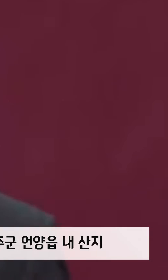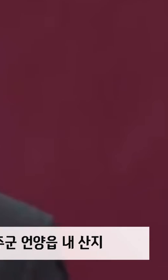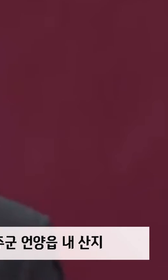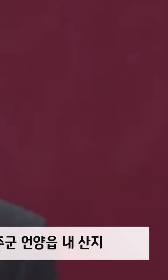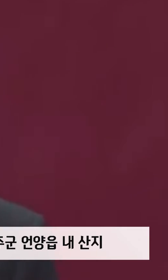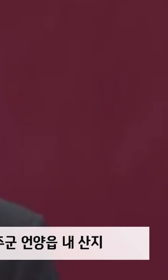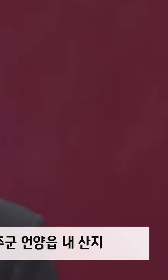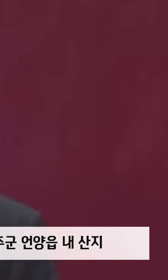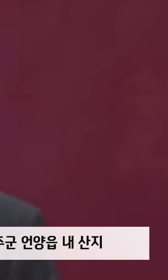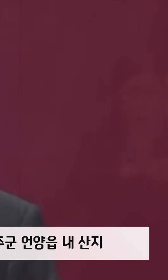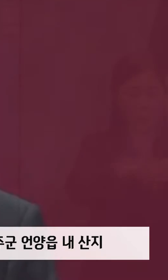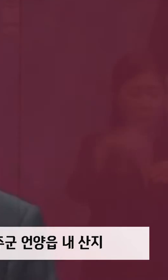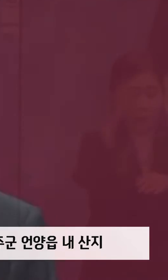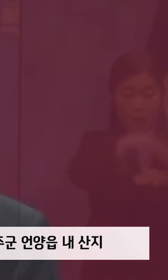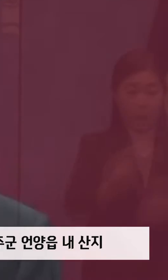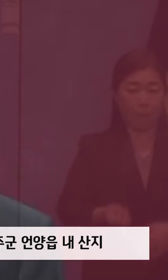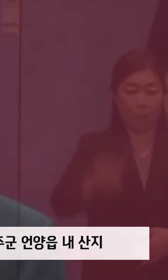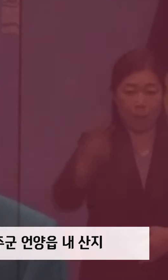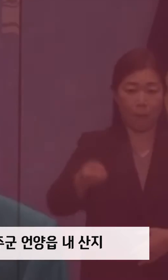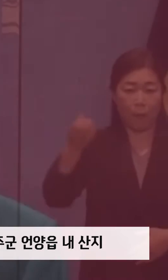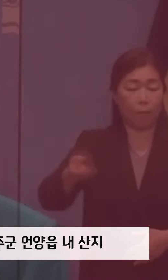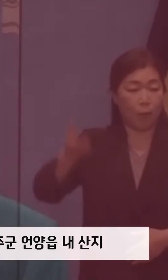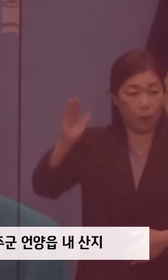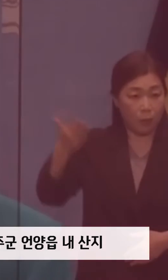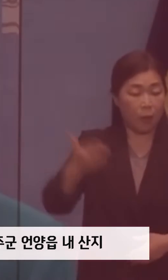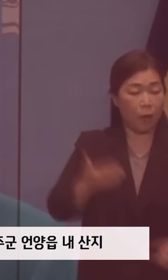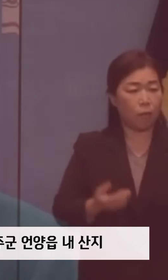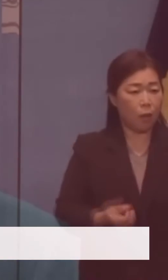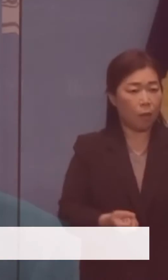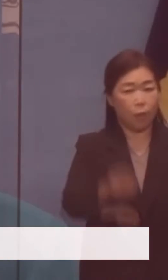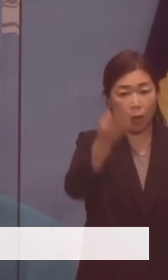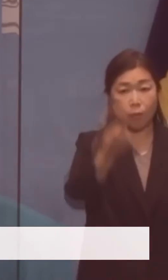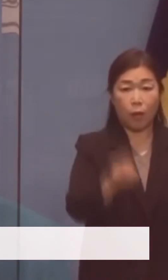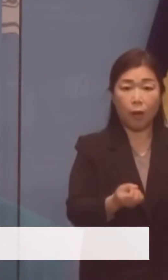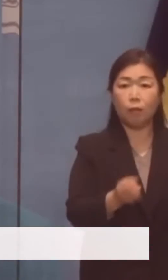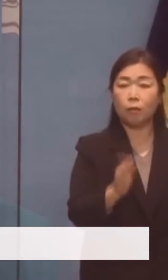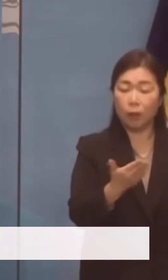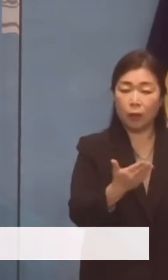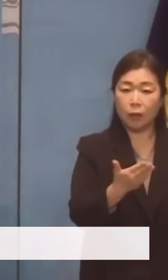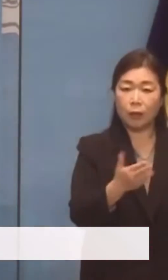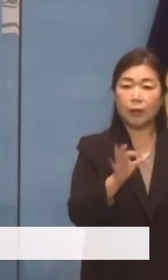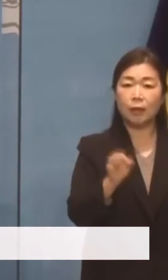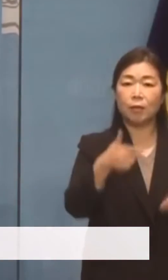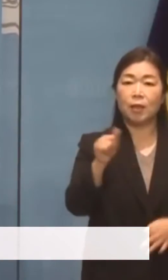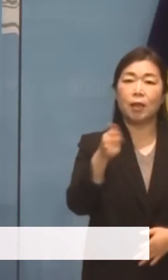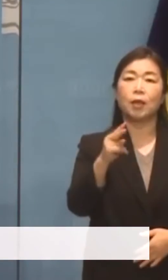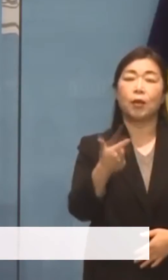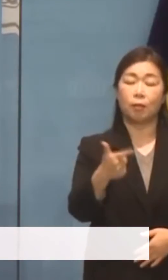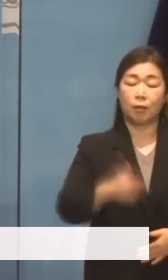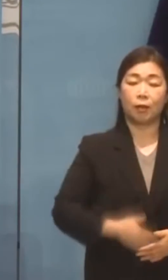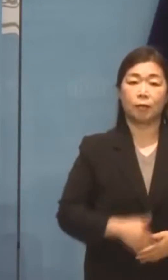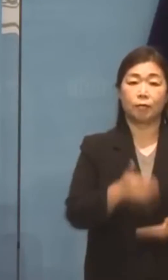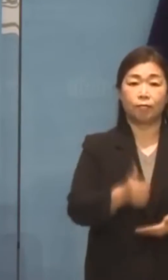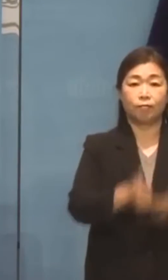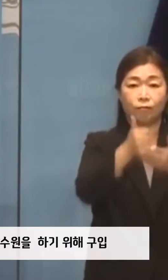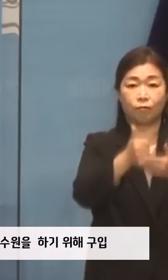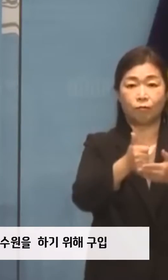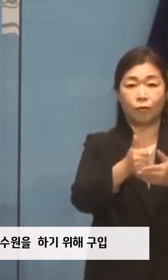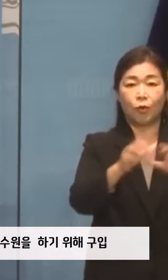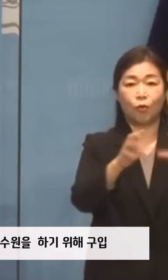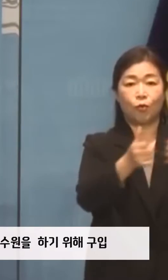1998년 울산광역시 울주군 언양읍내 산지 약 3만 5천 평을 교회 지인으로부터